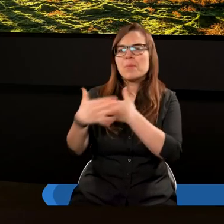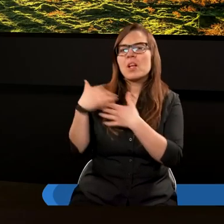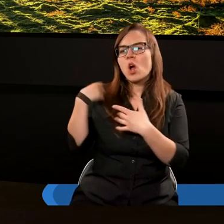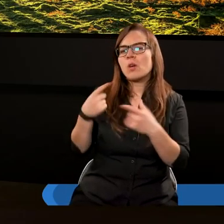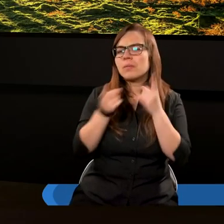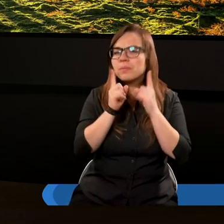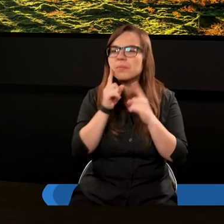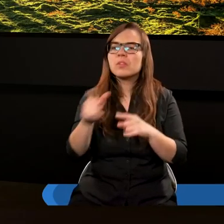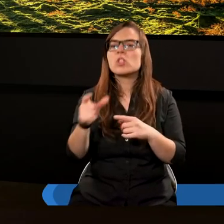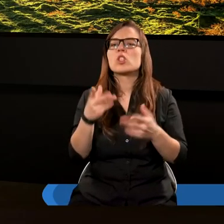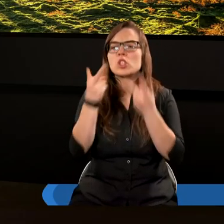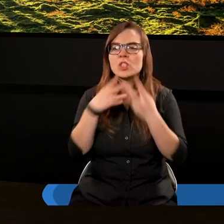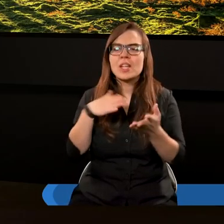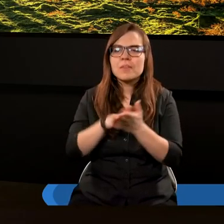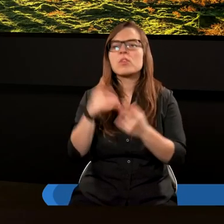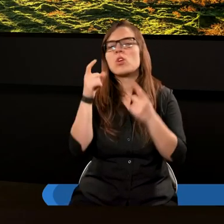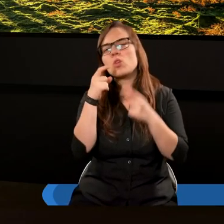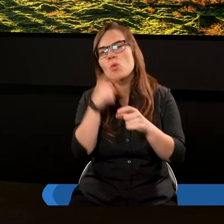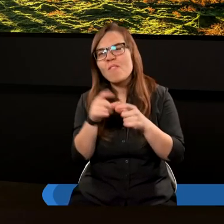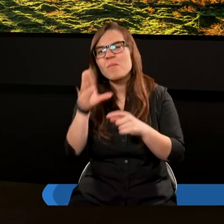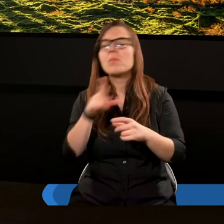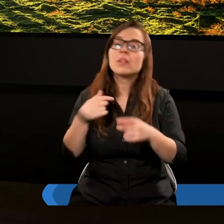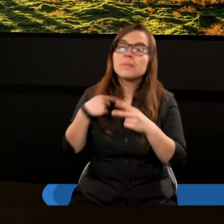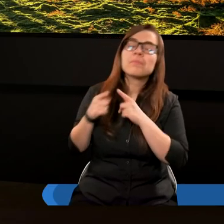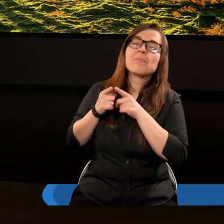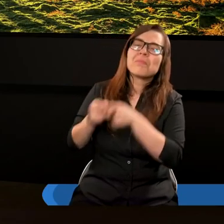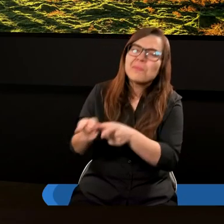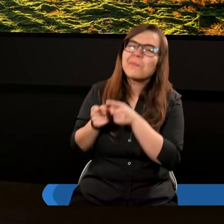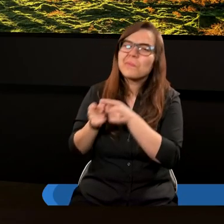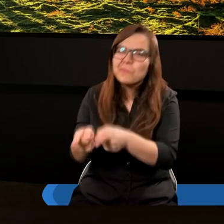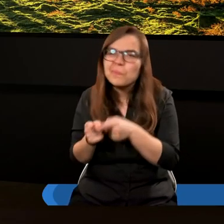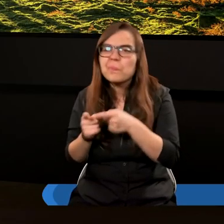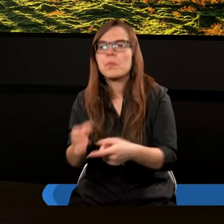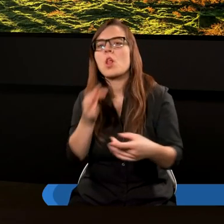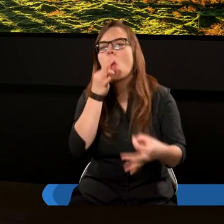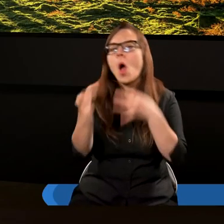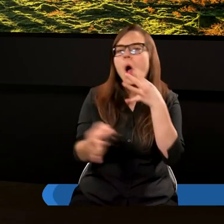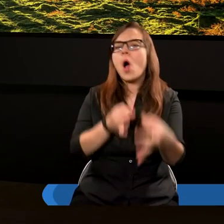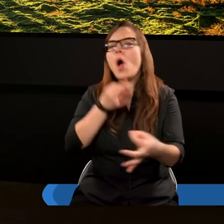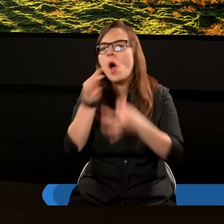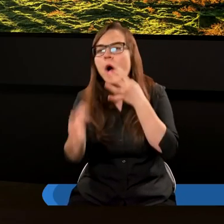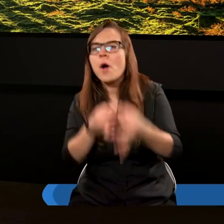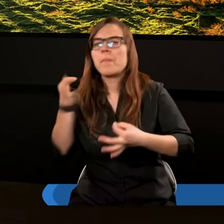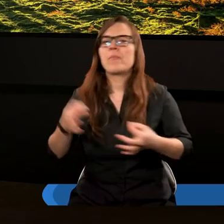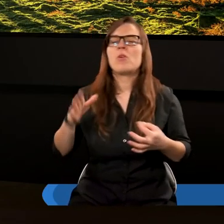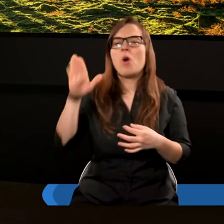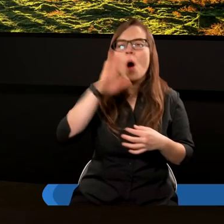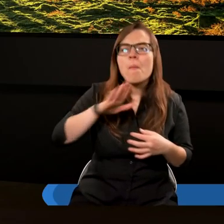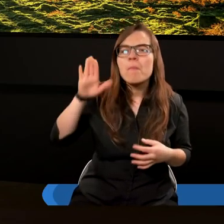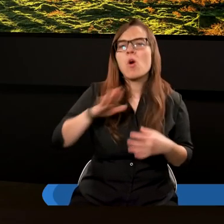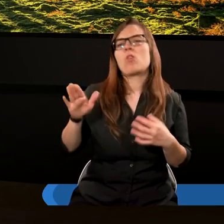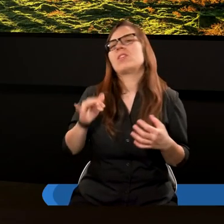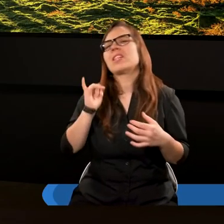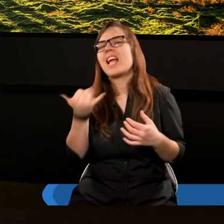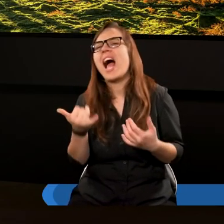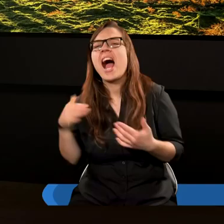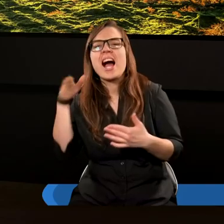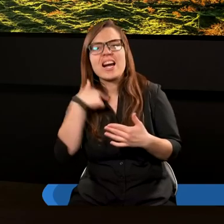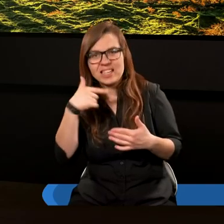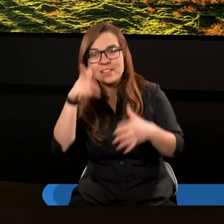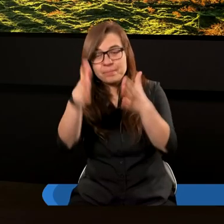aby zaczęła czytać Słowo Boże. Naprawdę namawiałem przez miesiące. Opowiadałem, ile jasne Słowa Bożego otrzymałem, jak Boga przez to